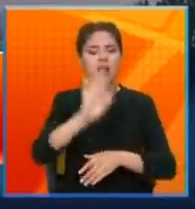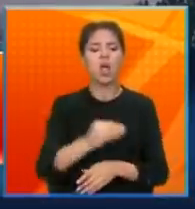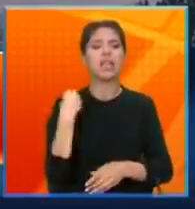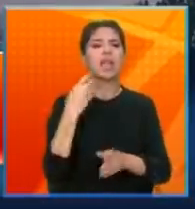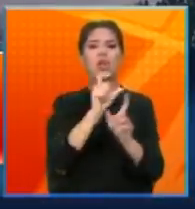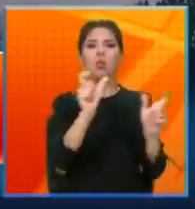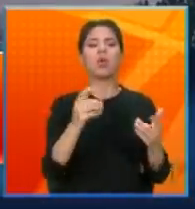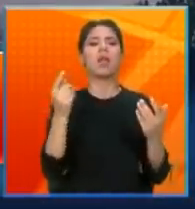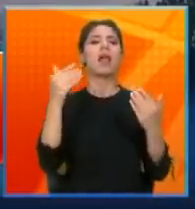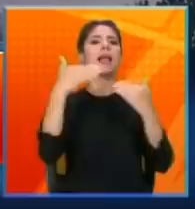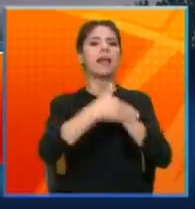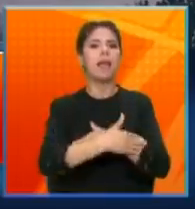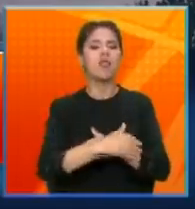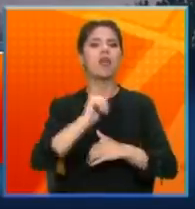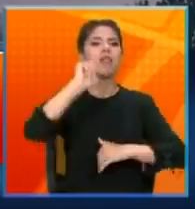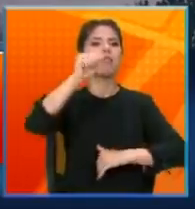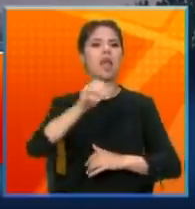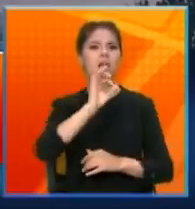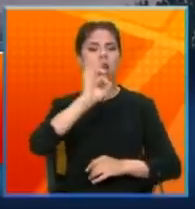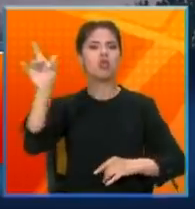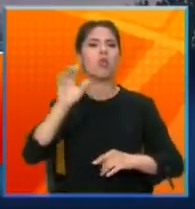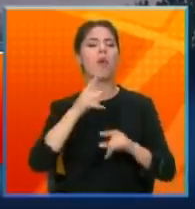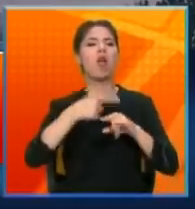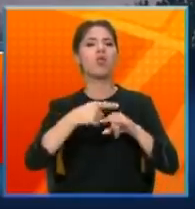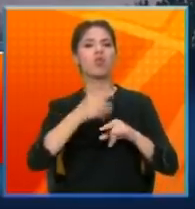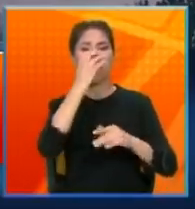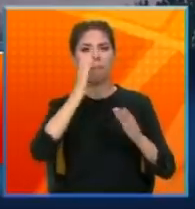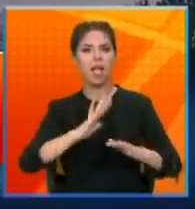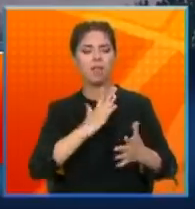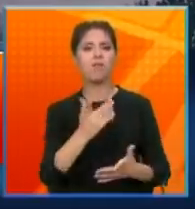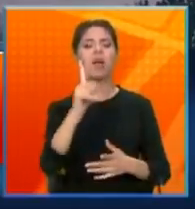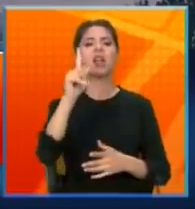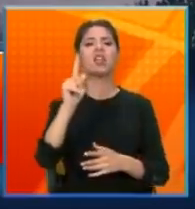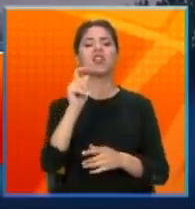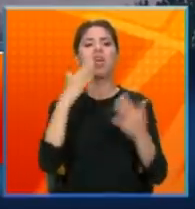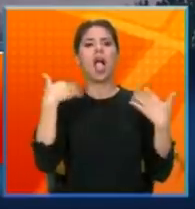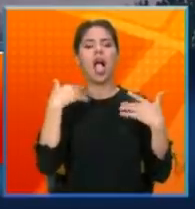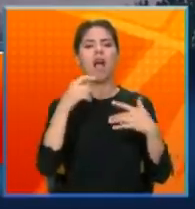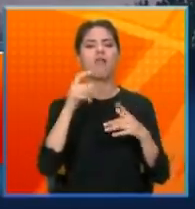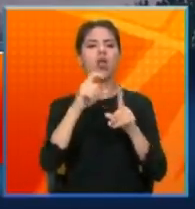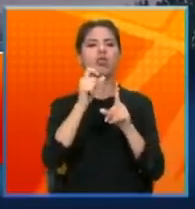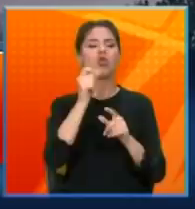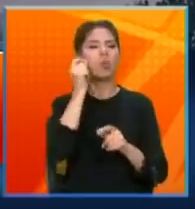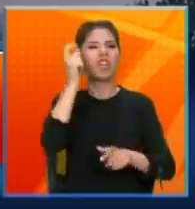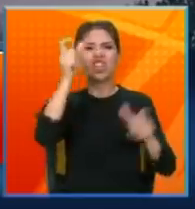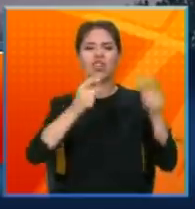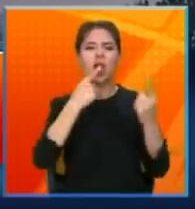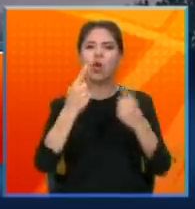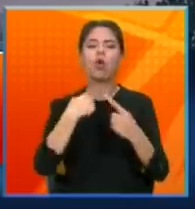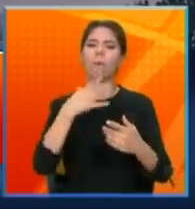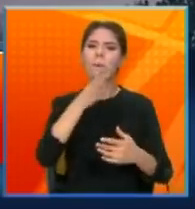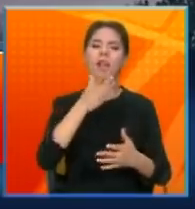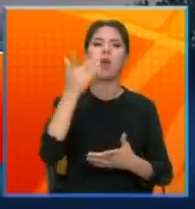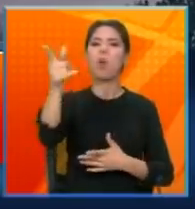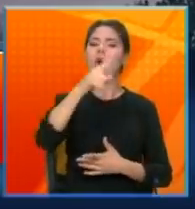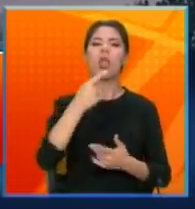hem geceye ve hem de yarına dair süper hücre beklentisi var. Işıl, meteorologlarla da konuştum, biliyorum ne diyorlar.